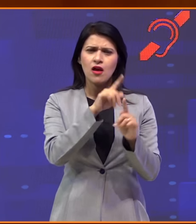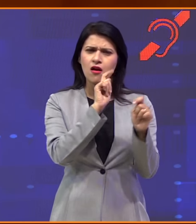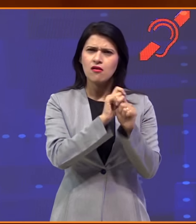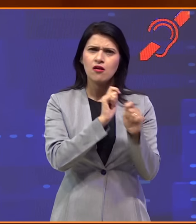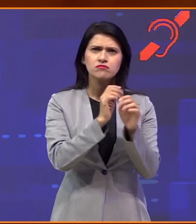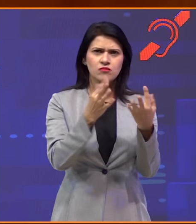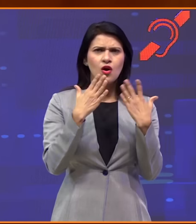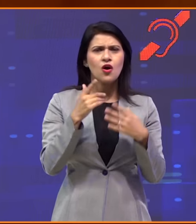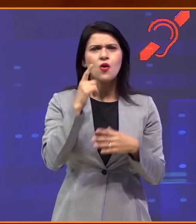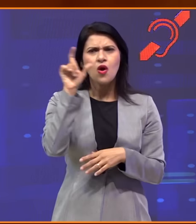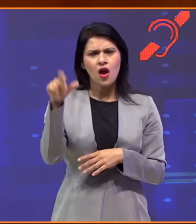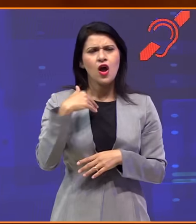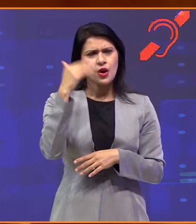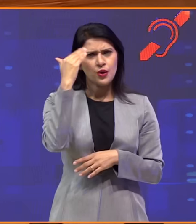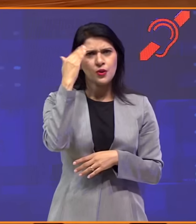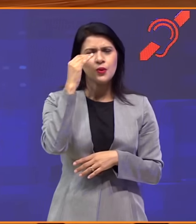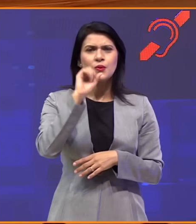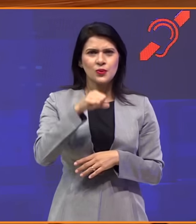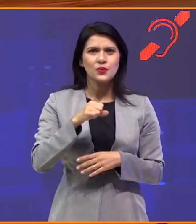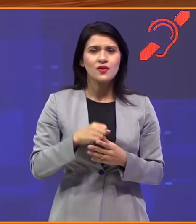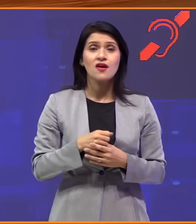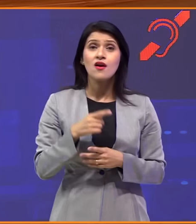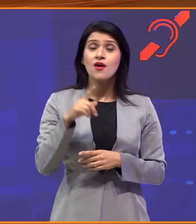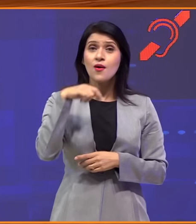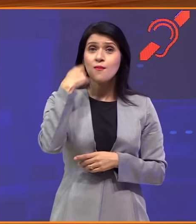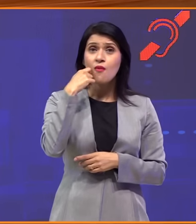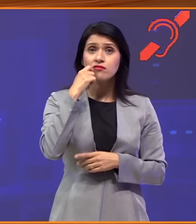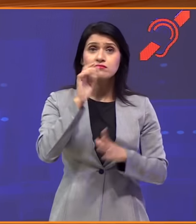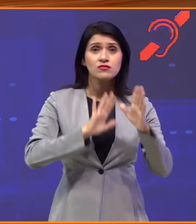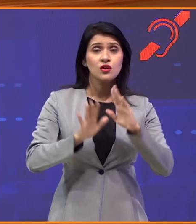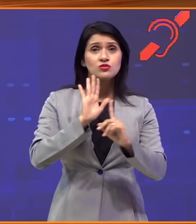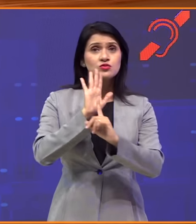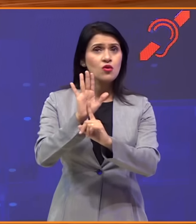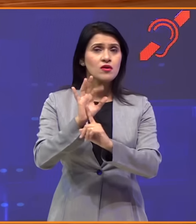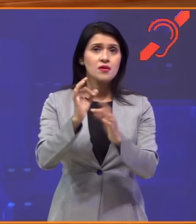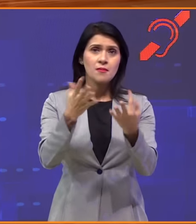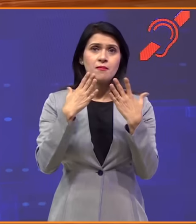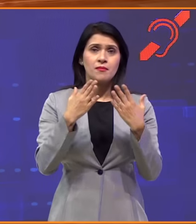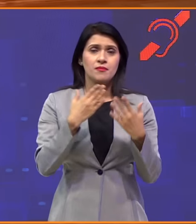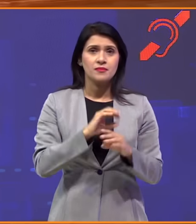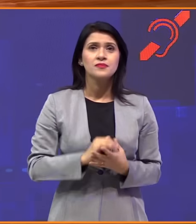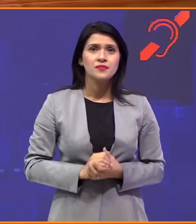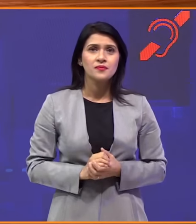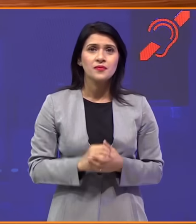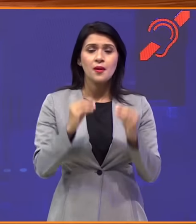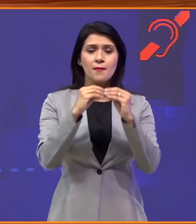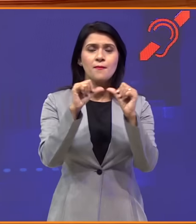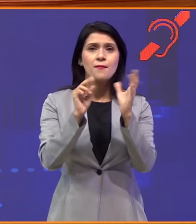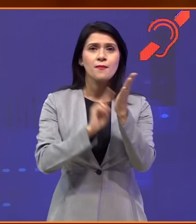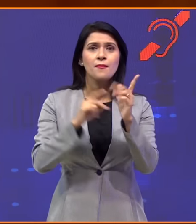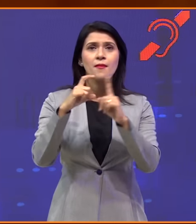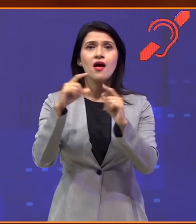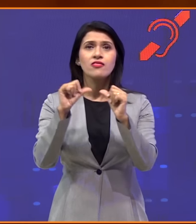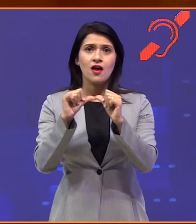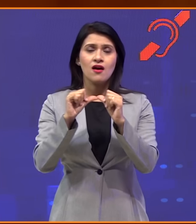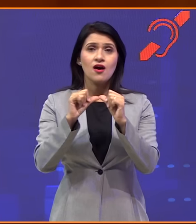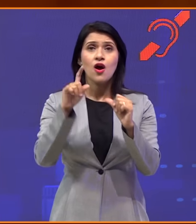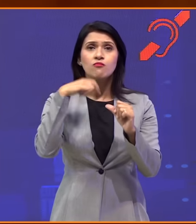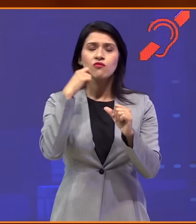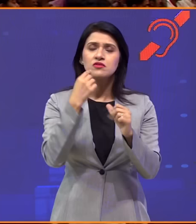बमा ने कहा मैं जानता हूं मैं लेके आऊंगा और जो फिल्म बनाई है आज मैं कह सकता हूं कि बंदा फिल्म मेरे अपने करियर की वन ऑफ द बेस्ट फिल्म है आप लोग